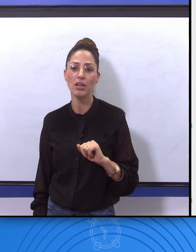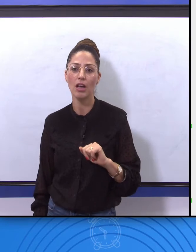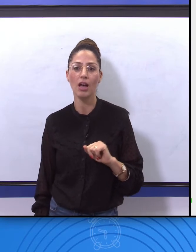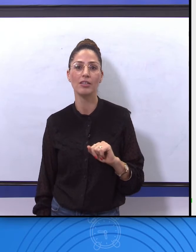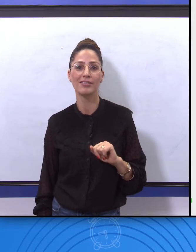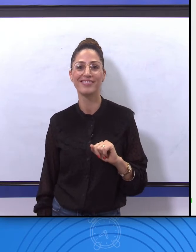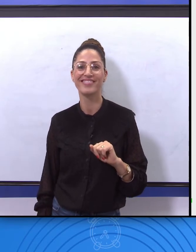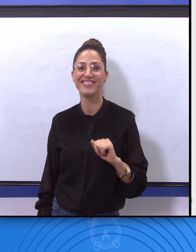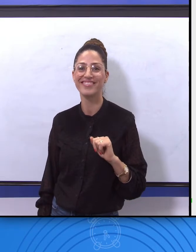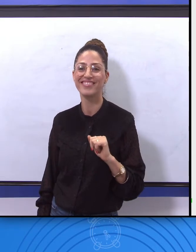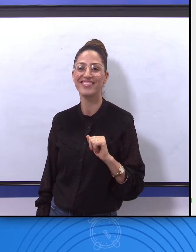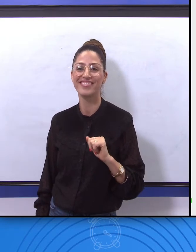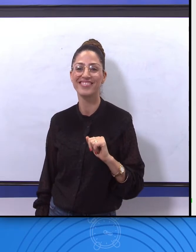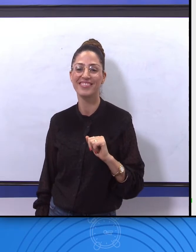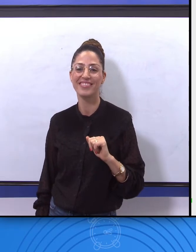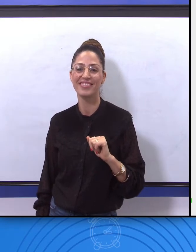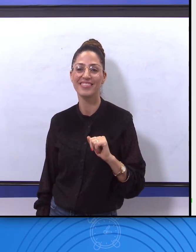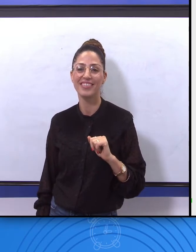אופ, סליחה.